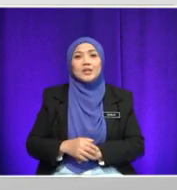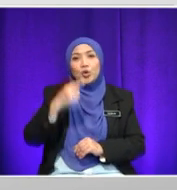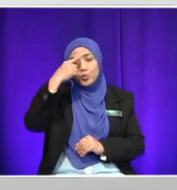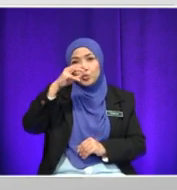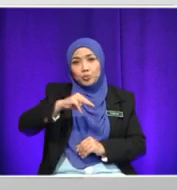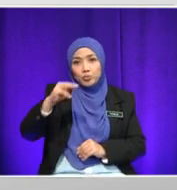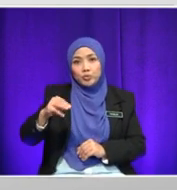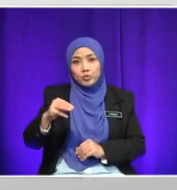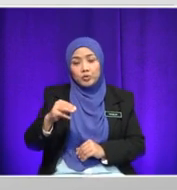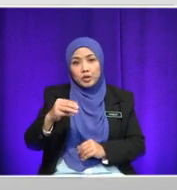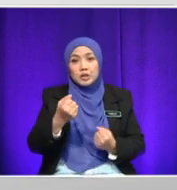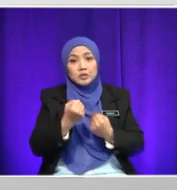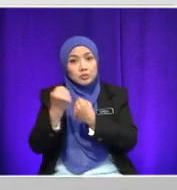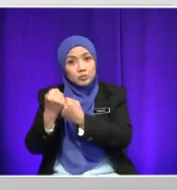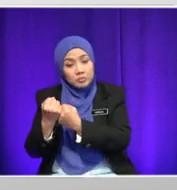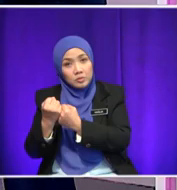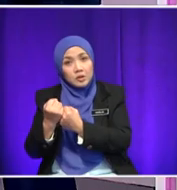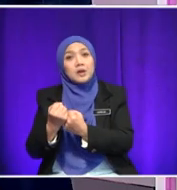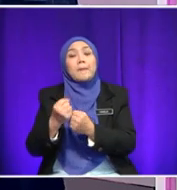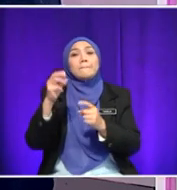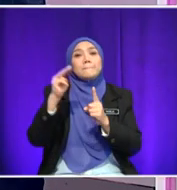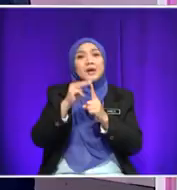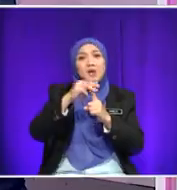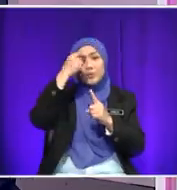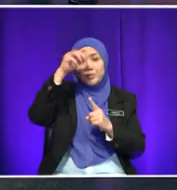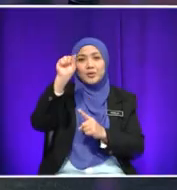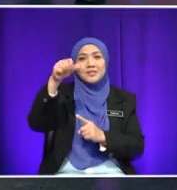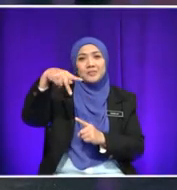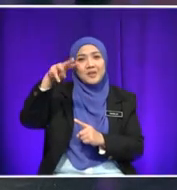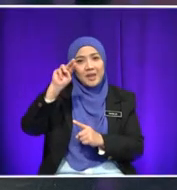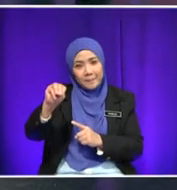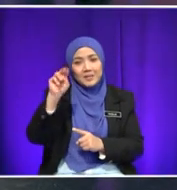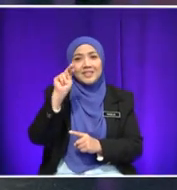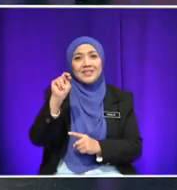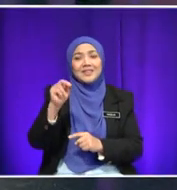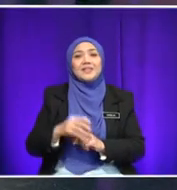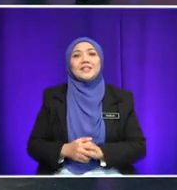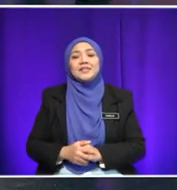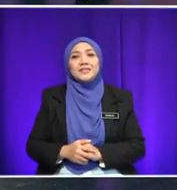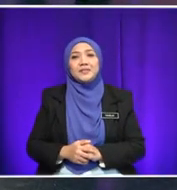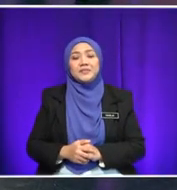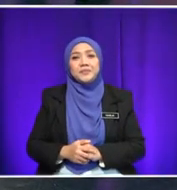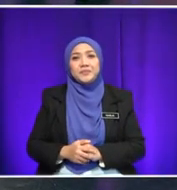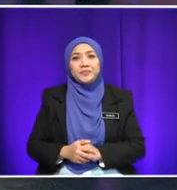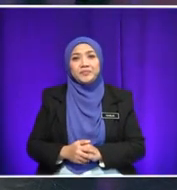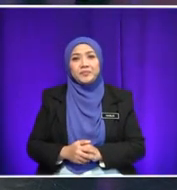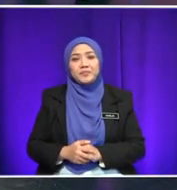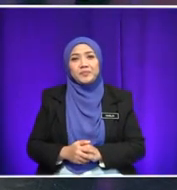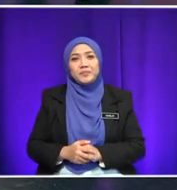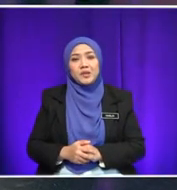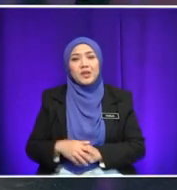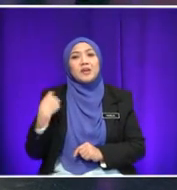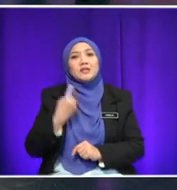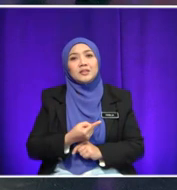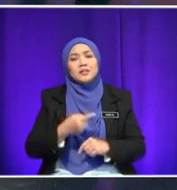model ini menyumbang marca pada keputusan SBM nanti dengan berkonsen rumusan dari sebentar tadi Nampaknya kita